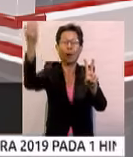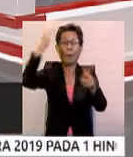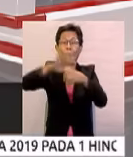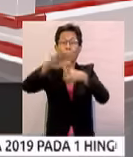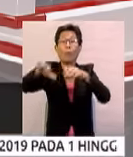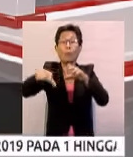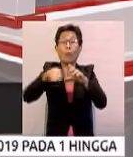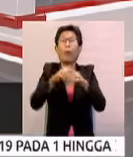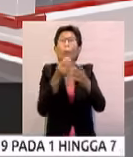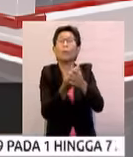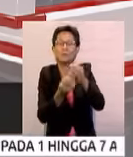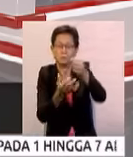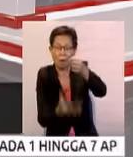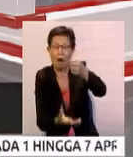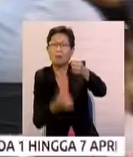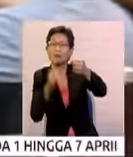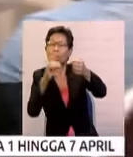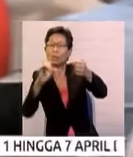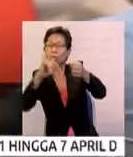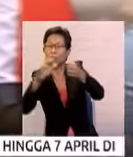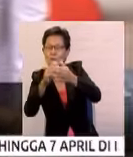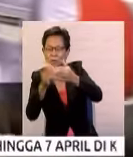RM100 juta.